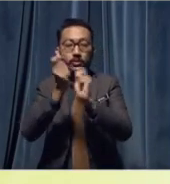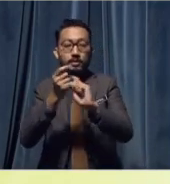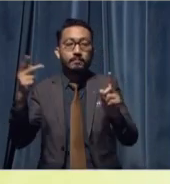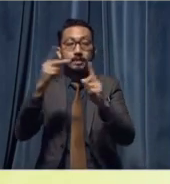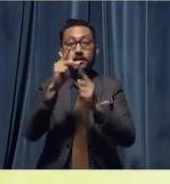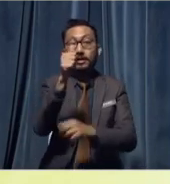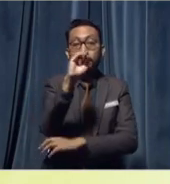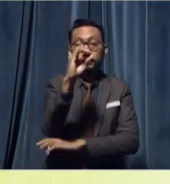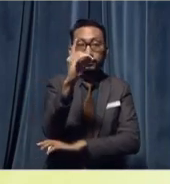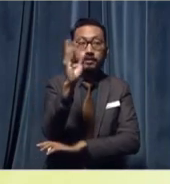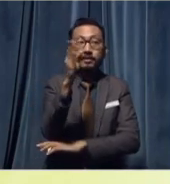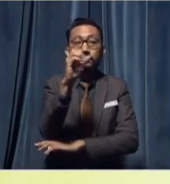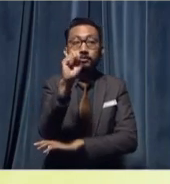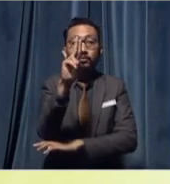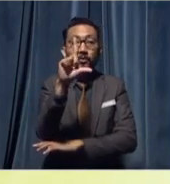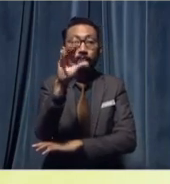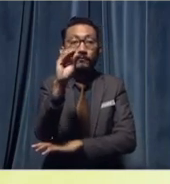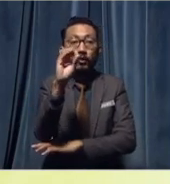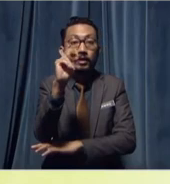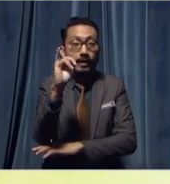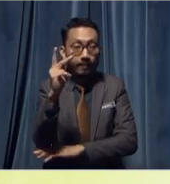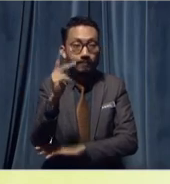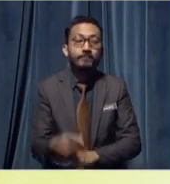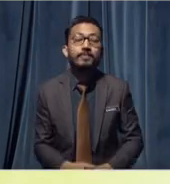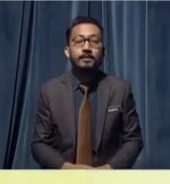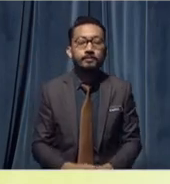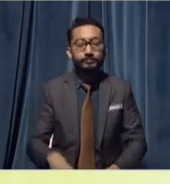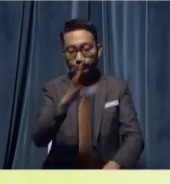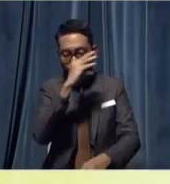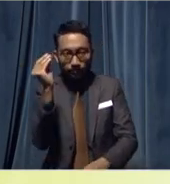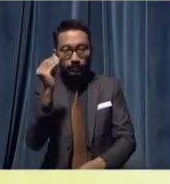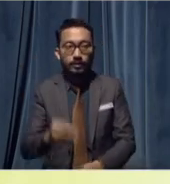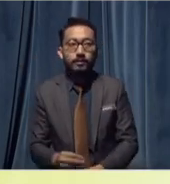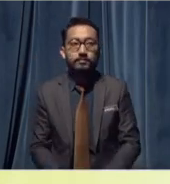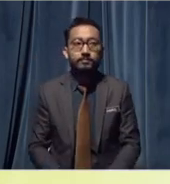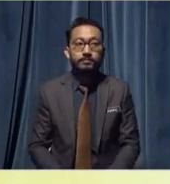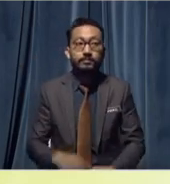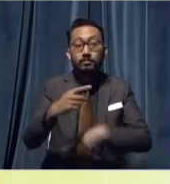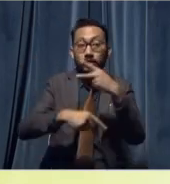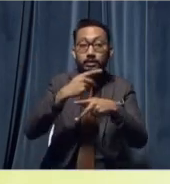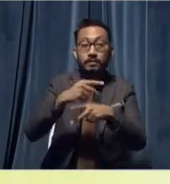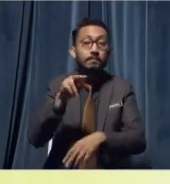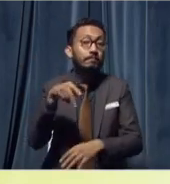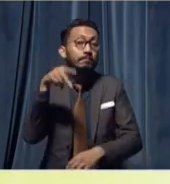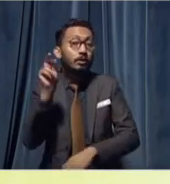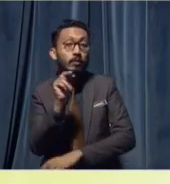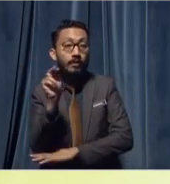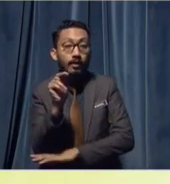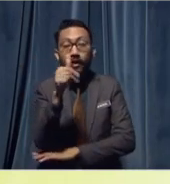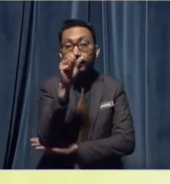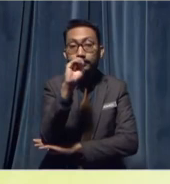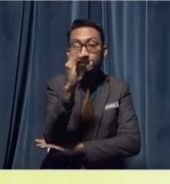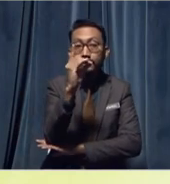yang ditukarkan kepada asid sulfonik. Manakala proses yang